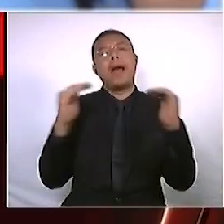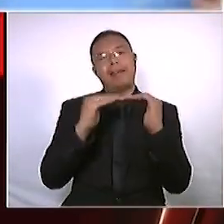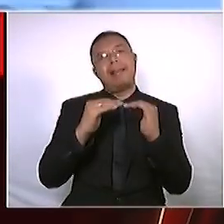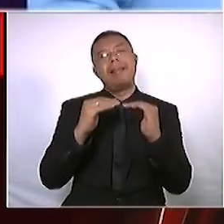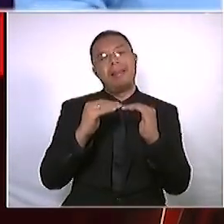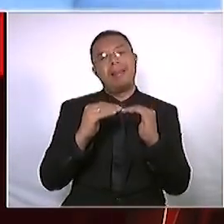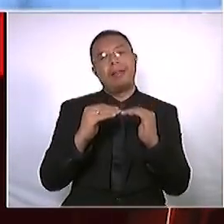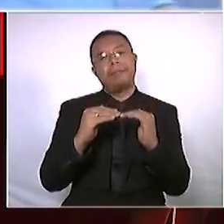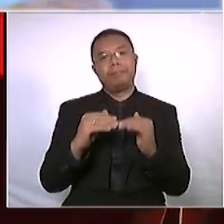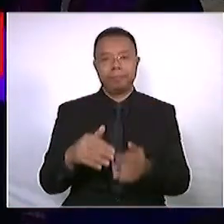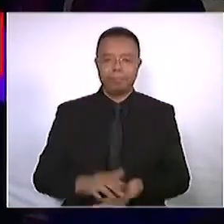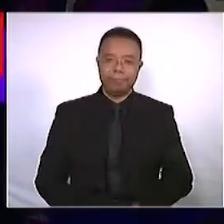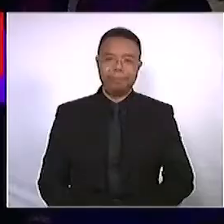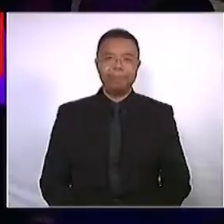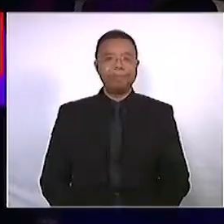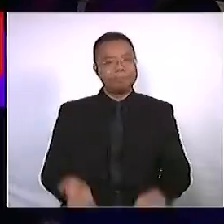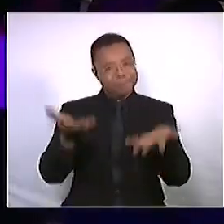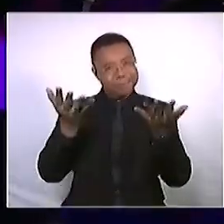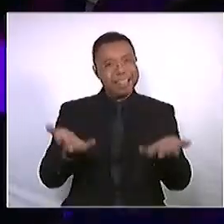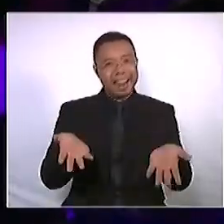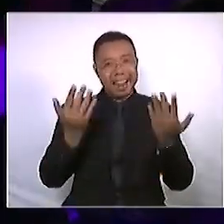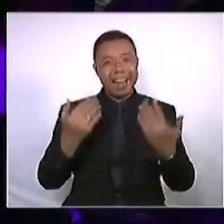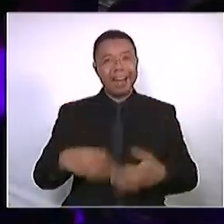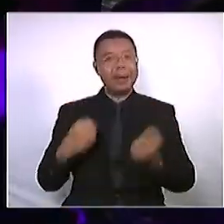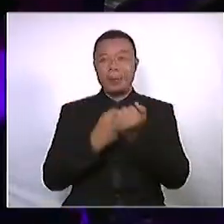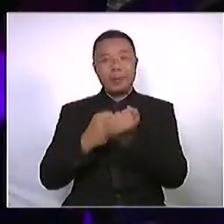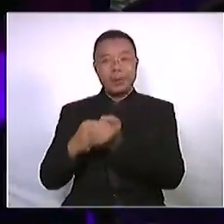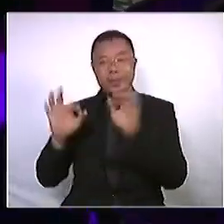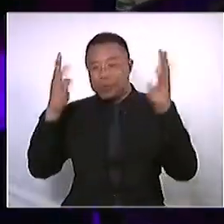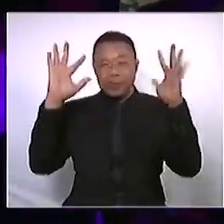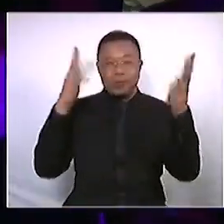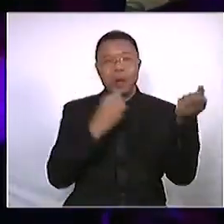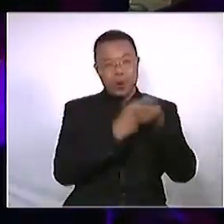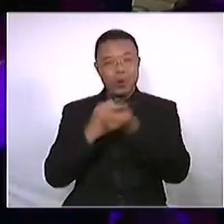vergus Ayo mana pendukung ten